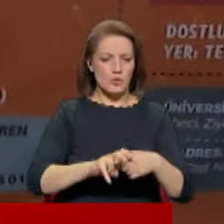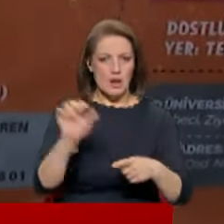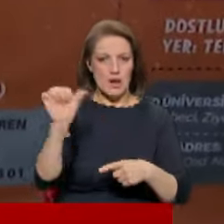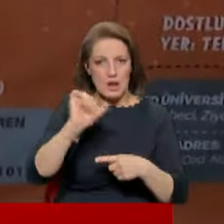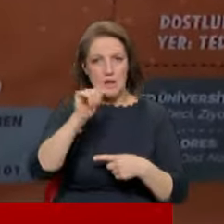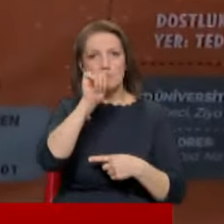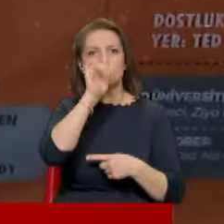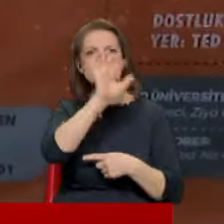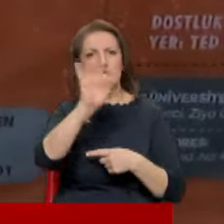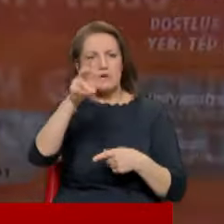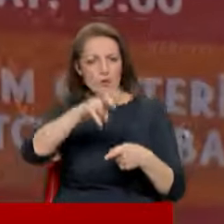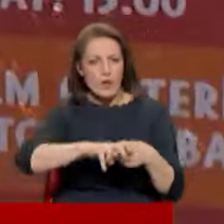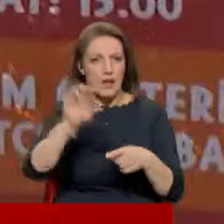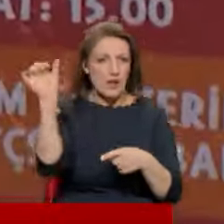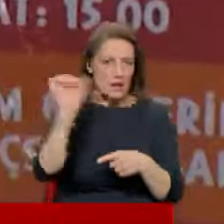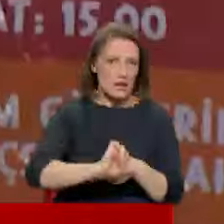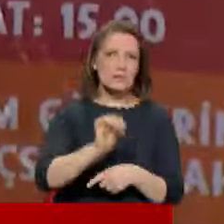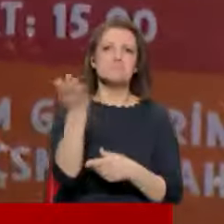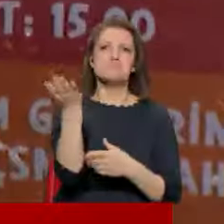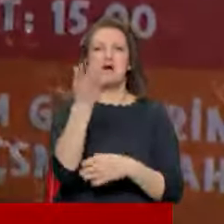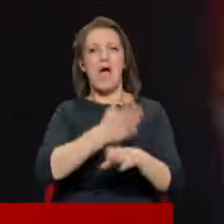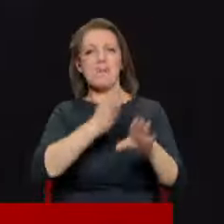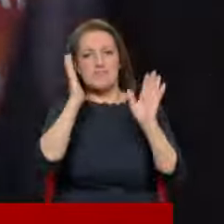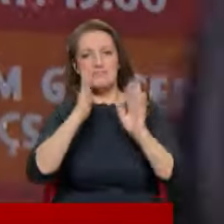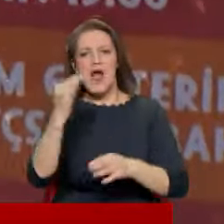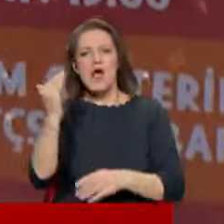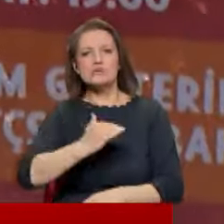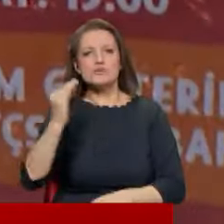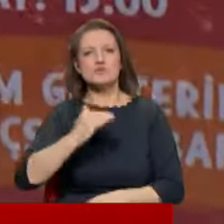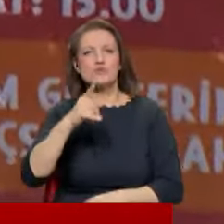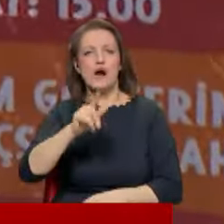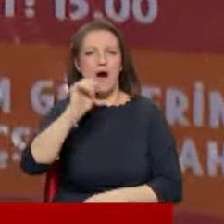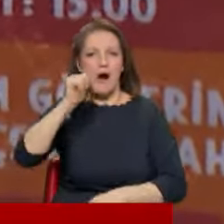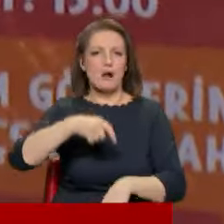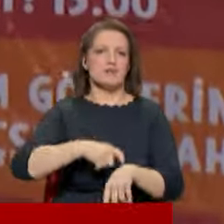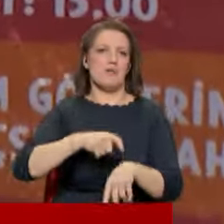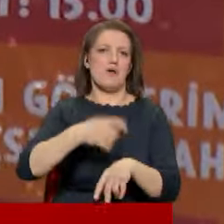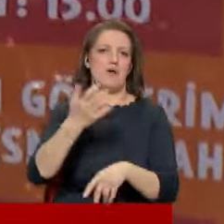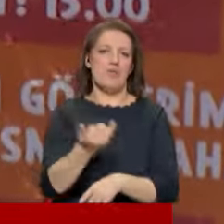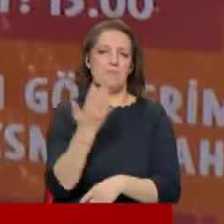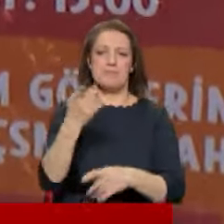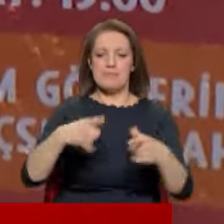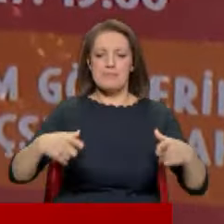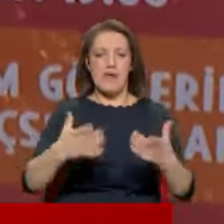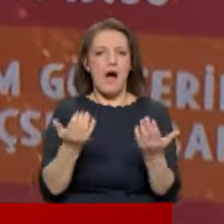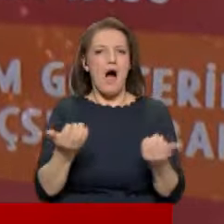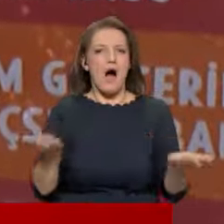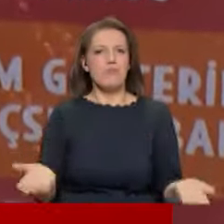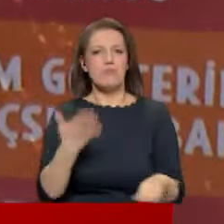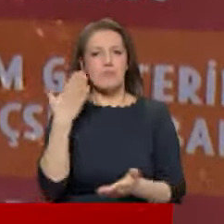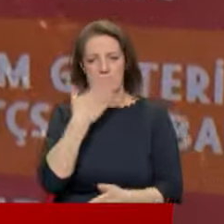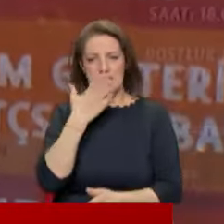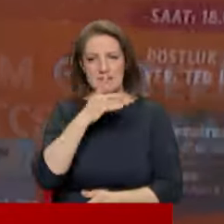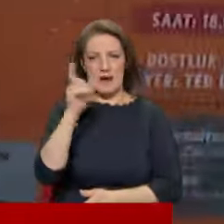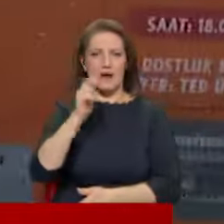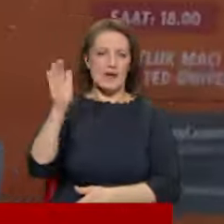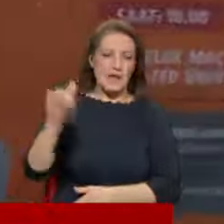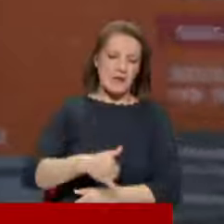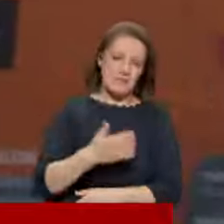susuz oturamazsın yani. Mesela ekmeğin bile en ucuzunu mesela her zaman alıyorum. Ne bir pide alırım, o Ramazan gelir